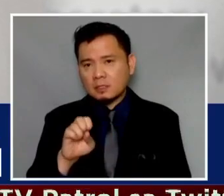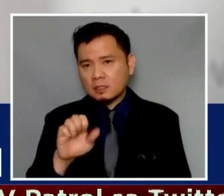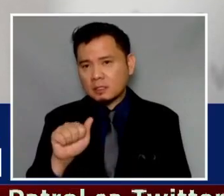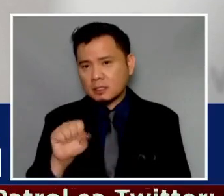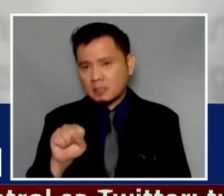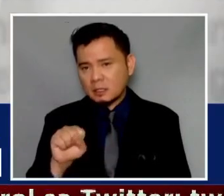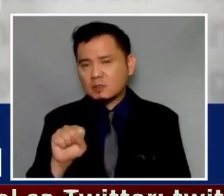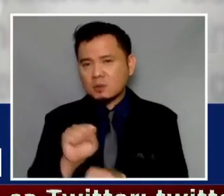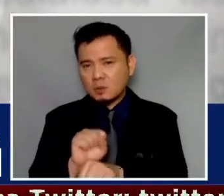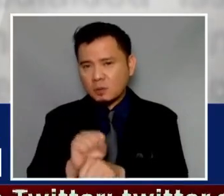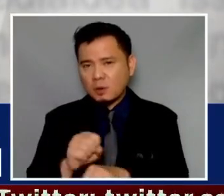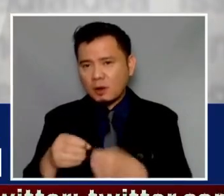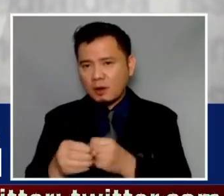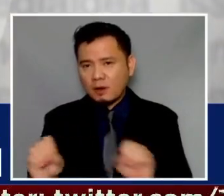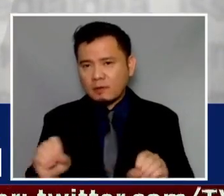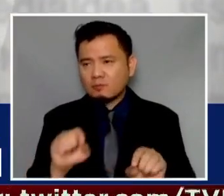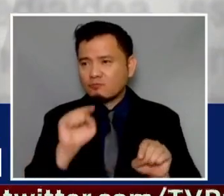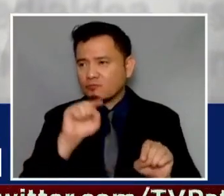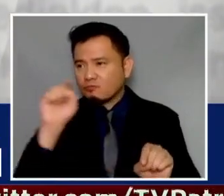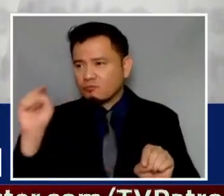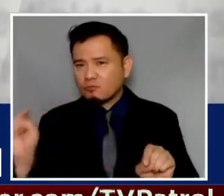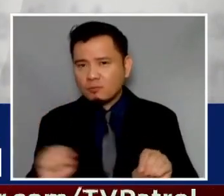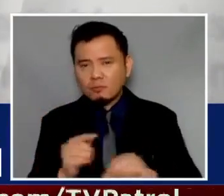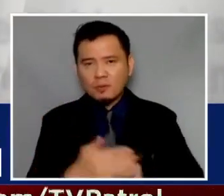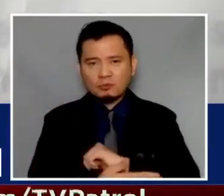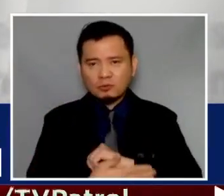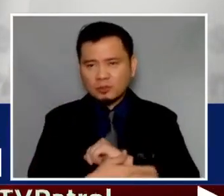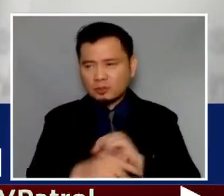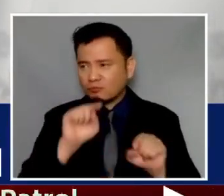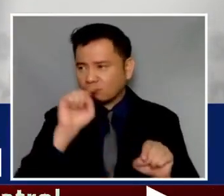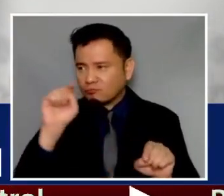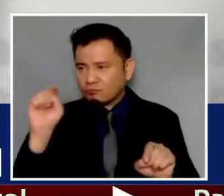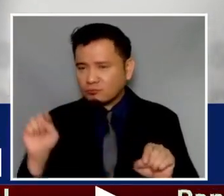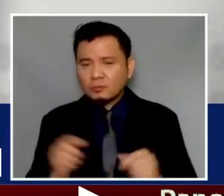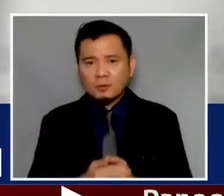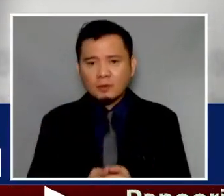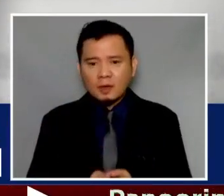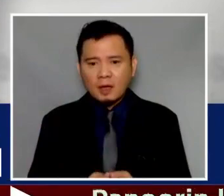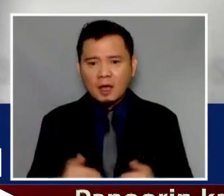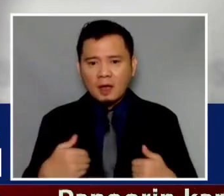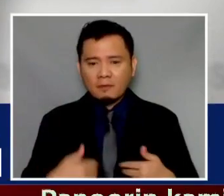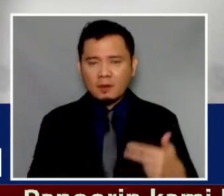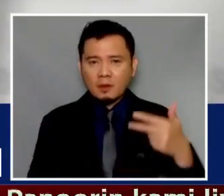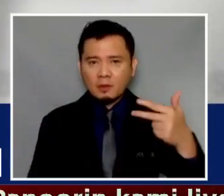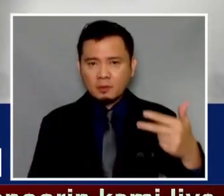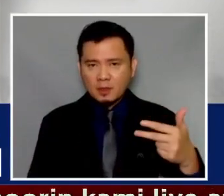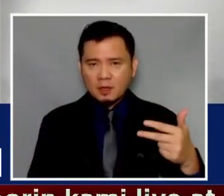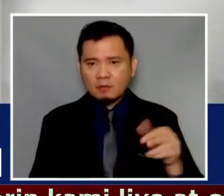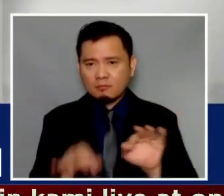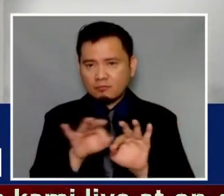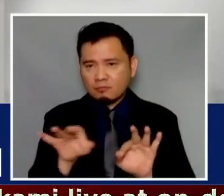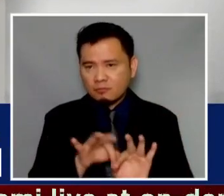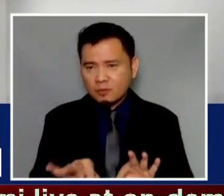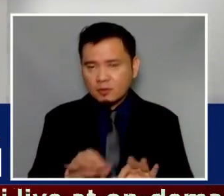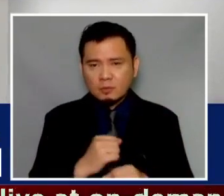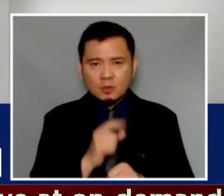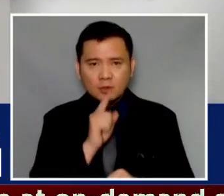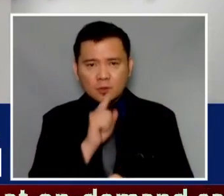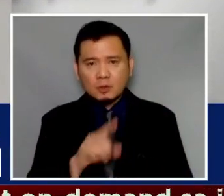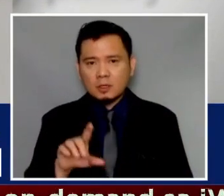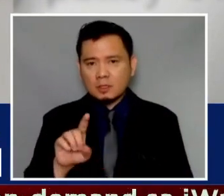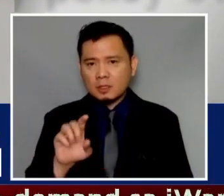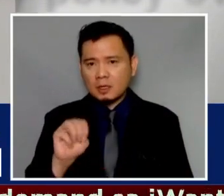Labor Office. Ayon pa sa DOLE, may 3 kondisyon sa batas para maging fully operational ang DMW,